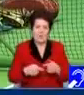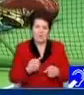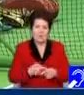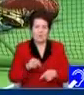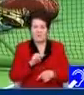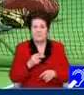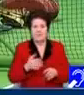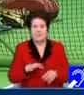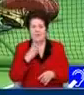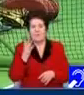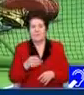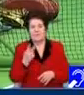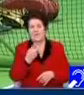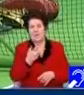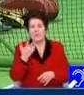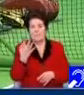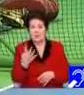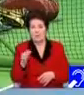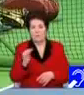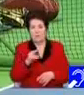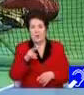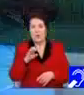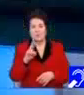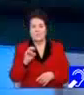cupa Davis va fi pe 3-4 februarie la Piatra Neamț cu Luxemburg.